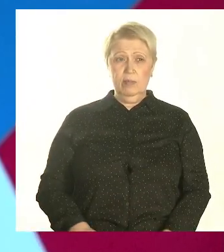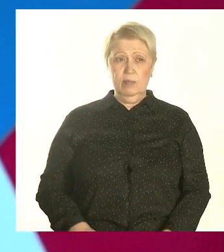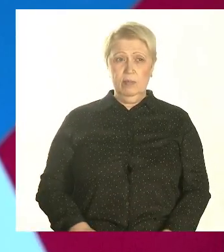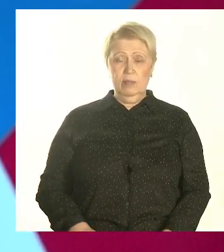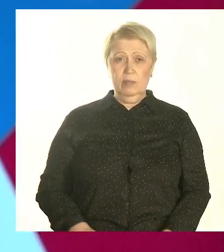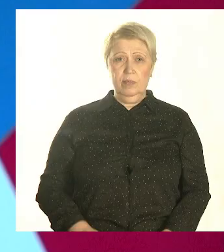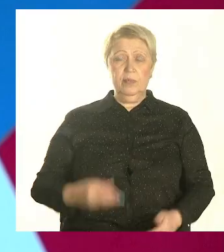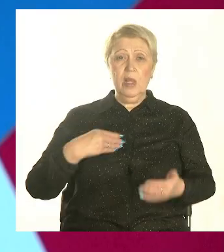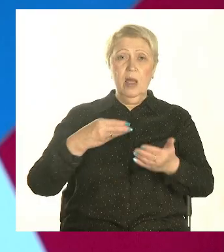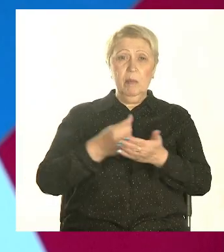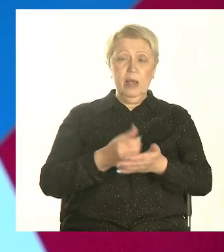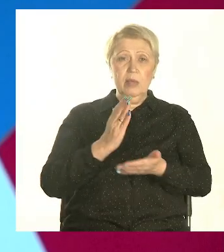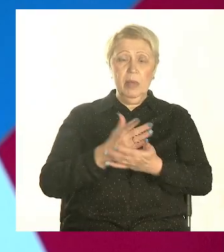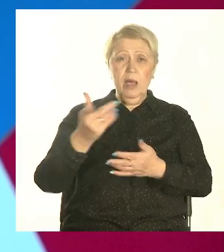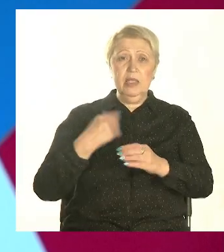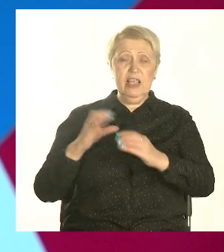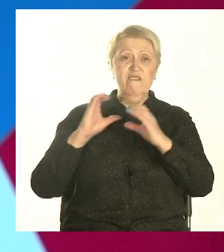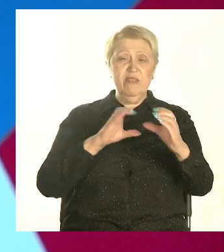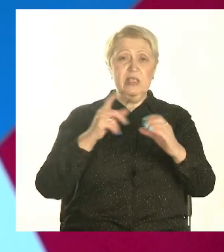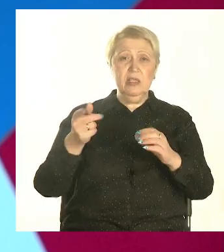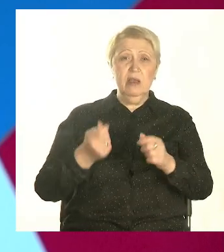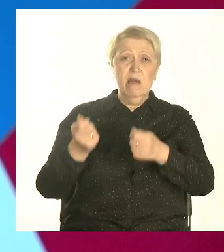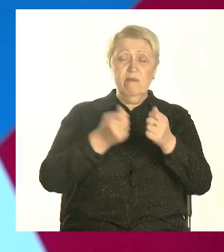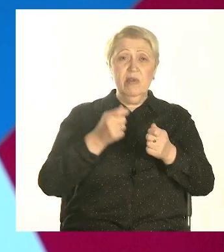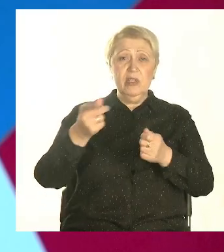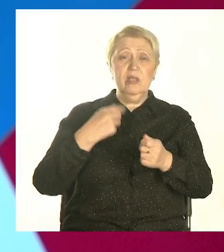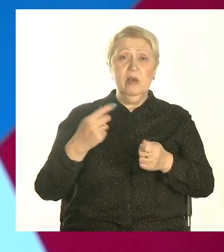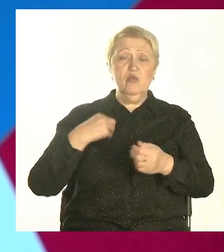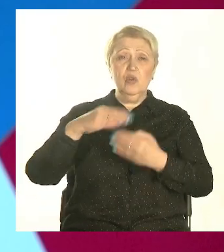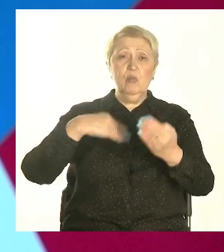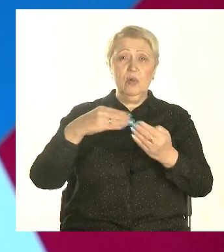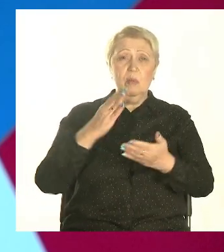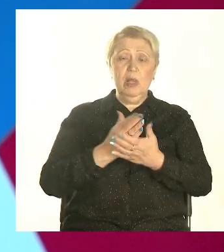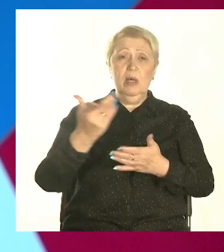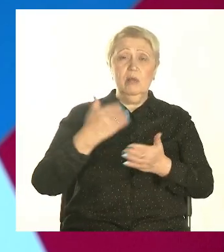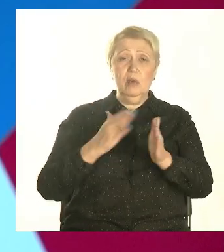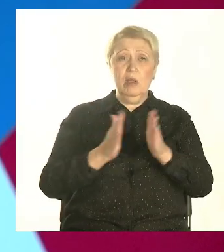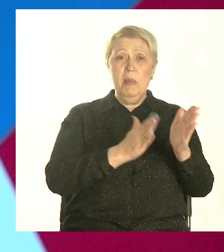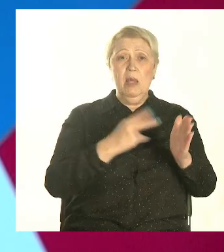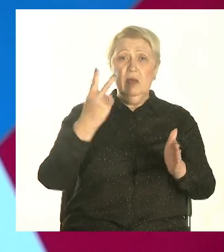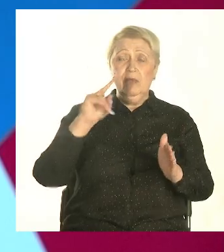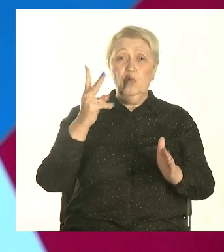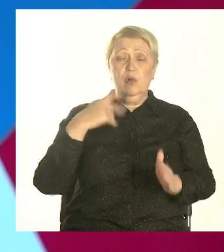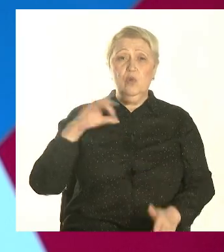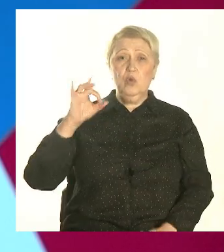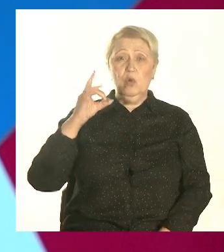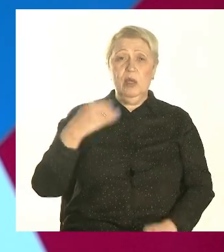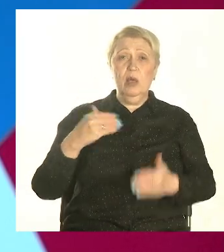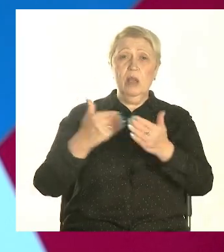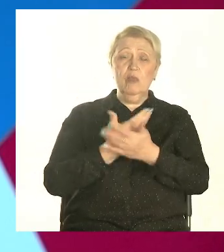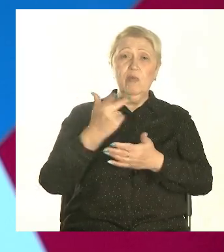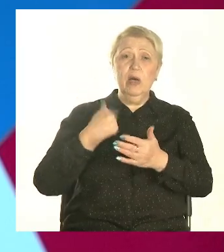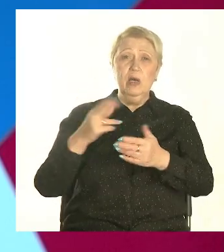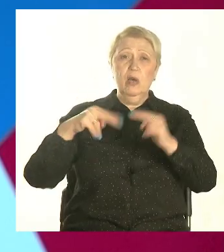плата была за вывоз мусора, она составляла там порядка 2 рублей, к примеру. Районы там новостройки,